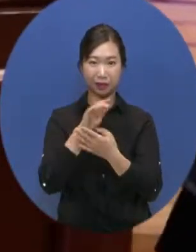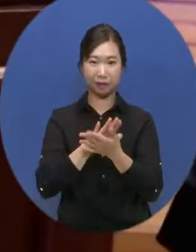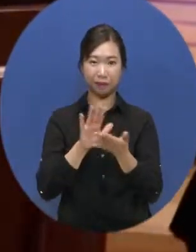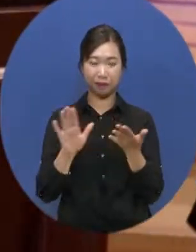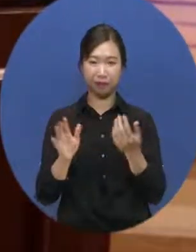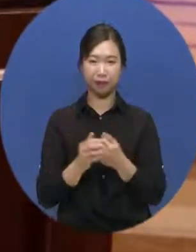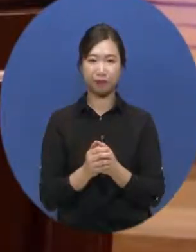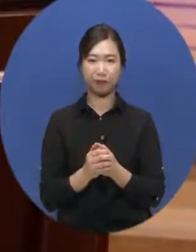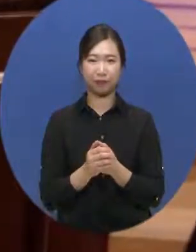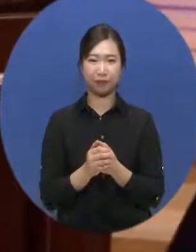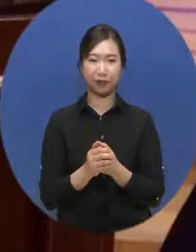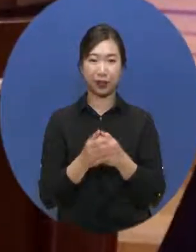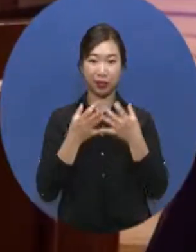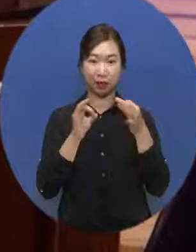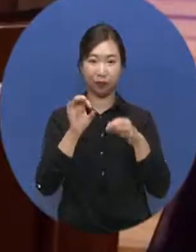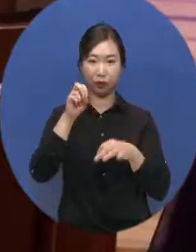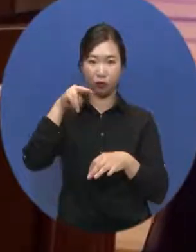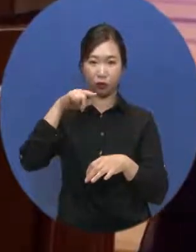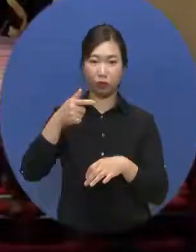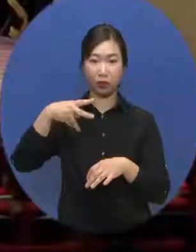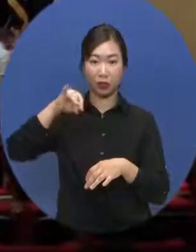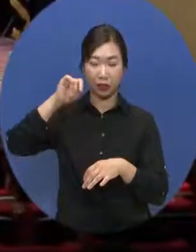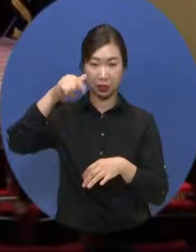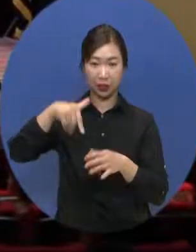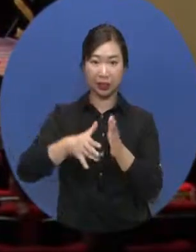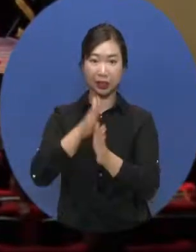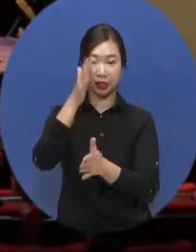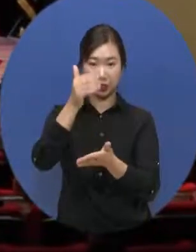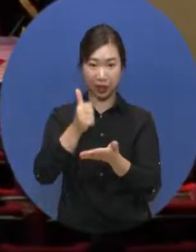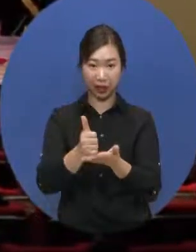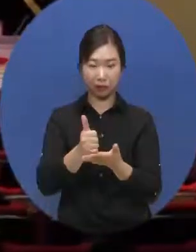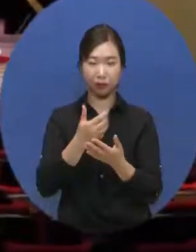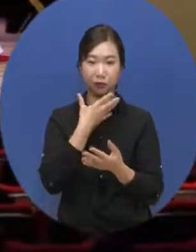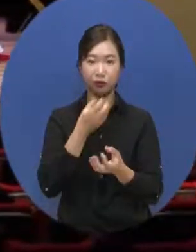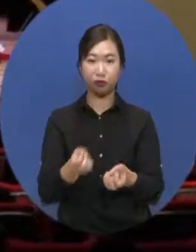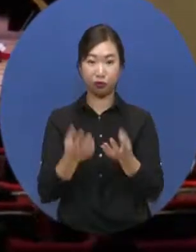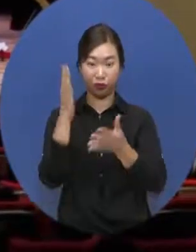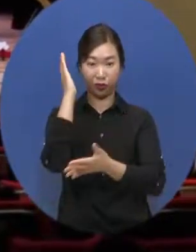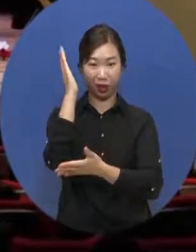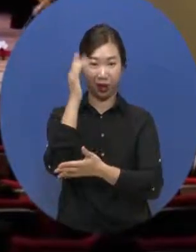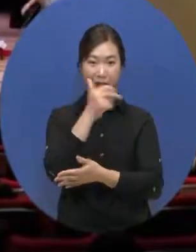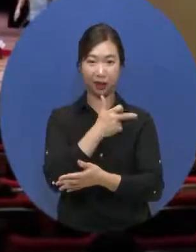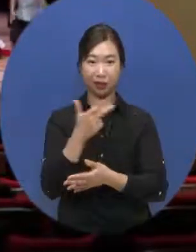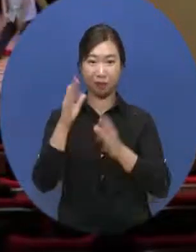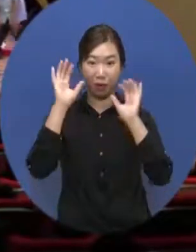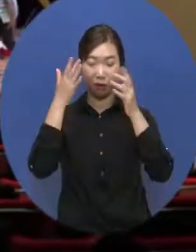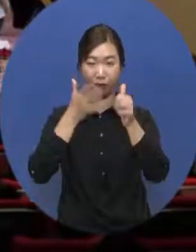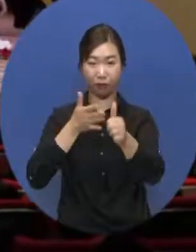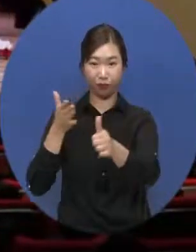김윤식 시장님의 축사입니다. 여러분 힘찬 박수로 맞이해주시기 바랍니다.